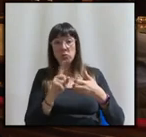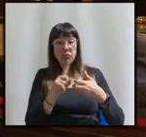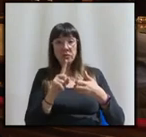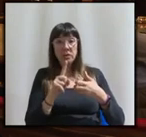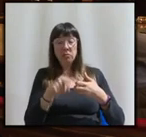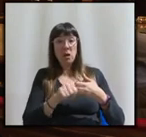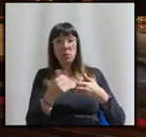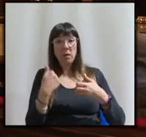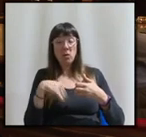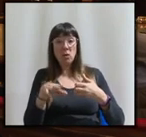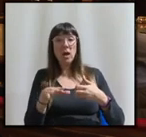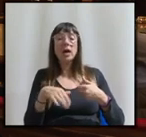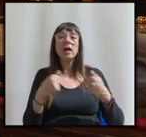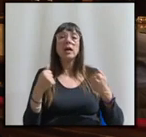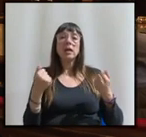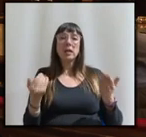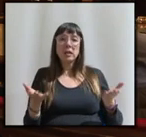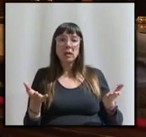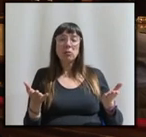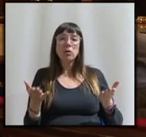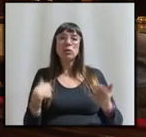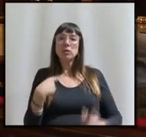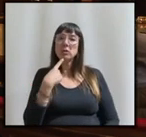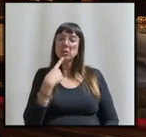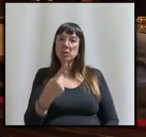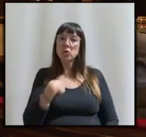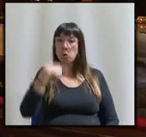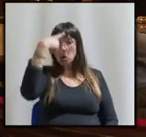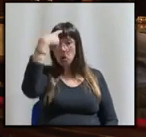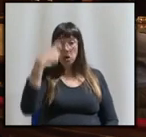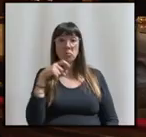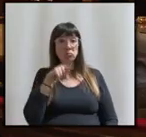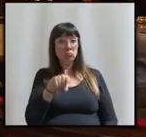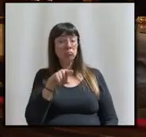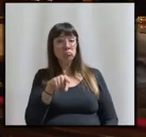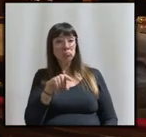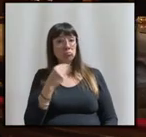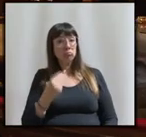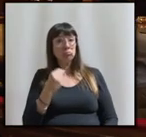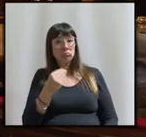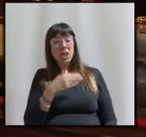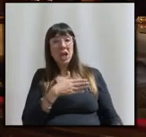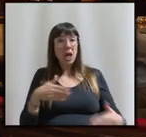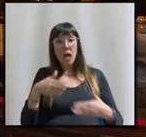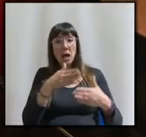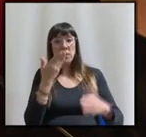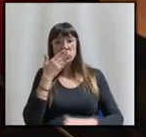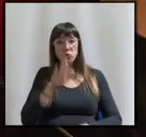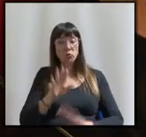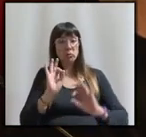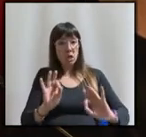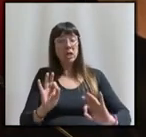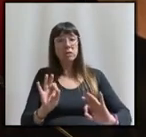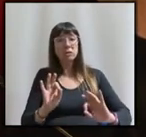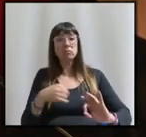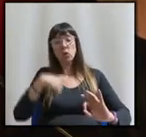Torelló. Per tant, vull dir que jo crec que anem pel bon camí, jo crec que hem de seguir per aquest camí, i jo crec que